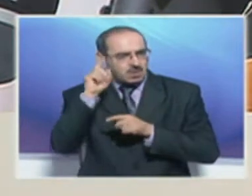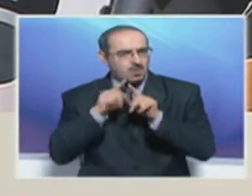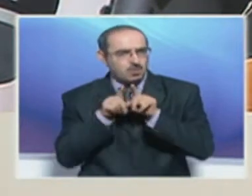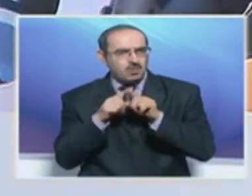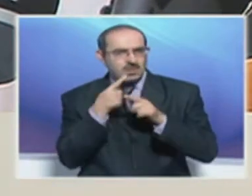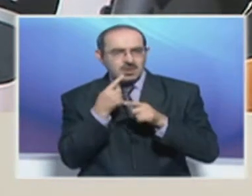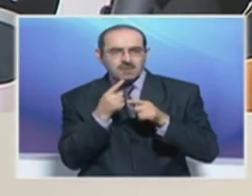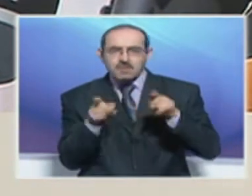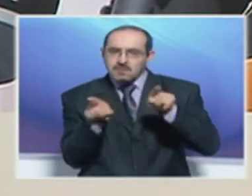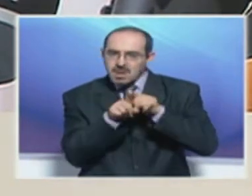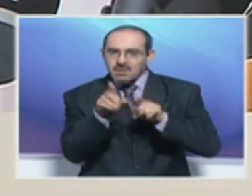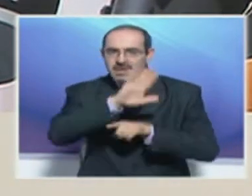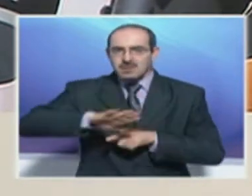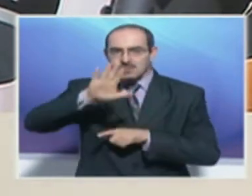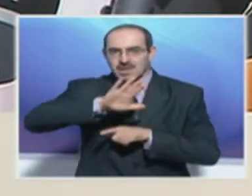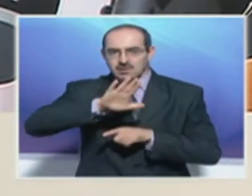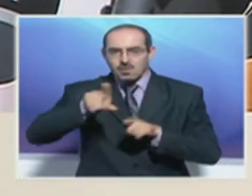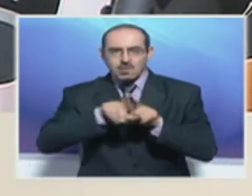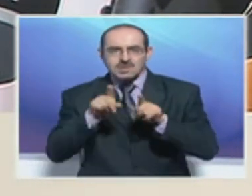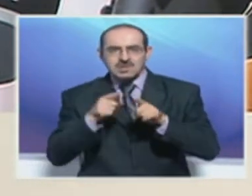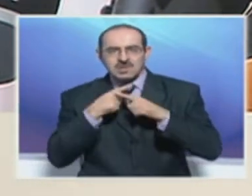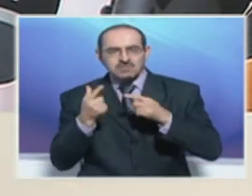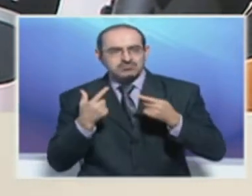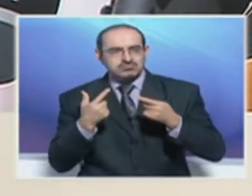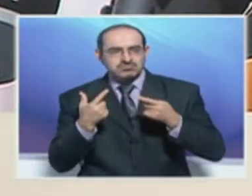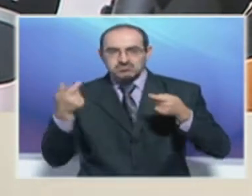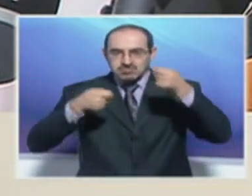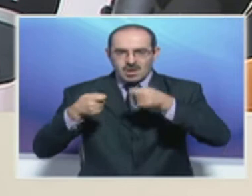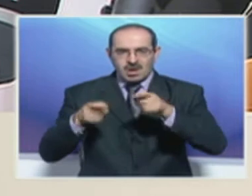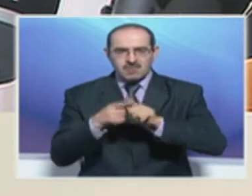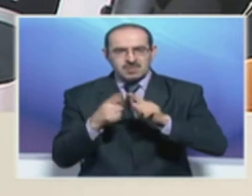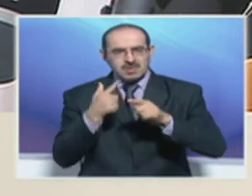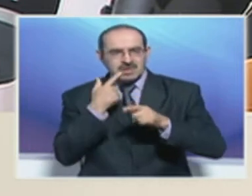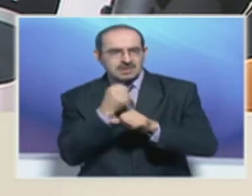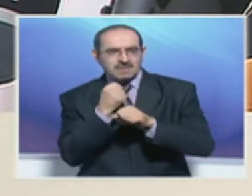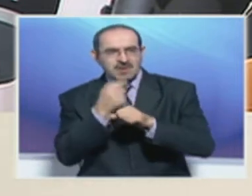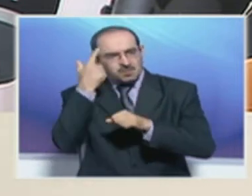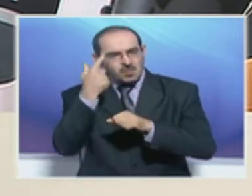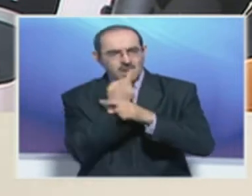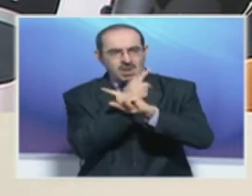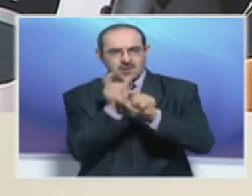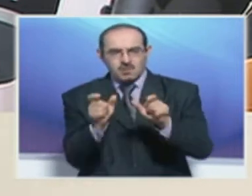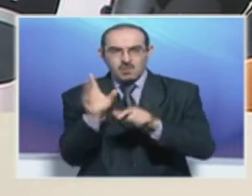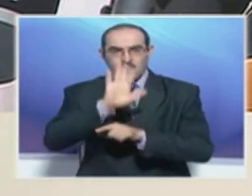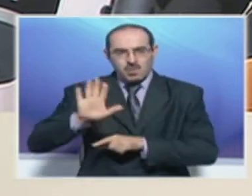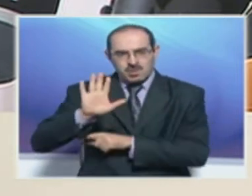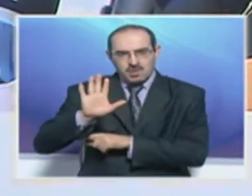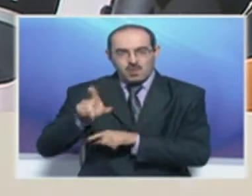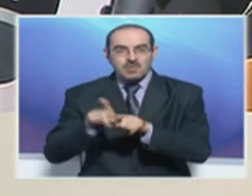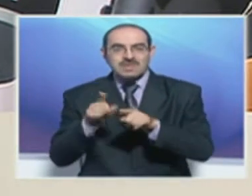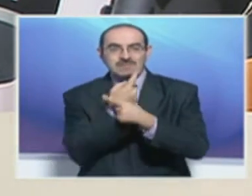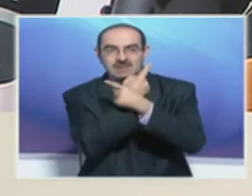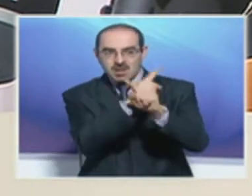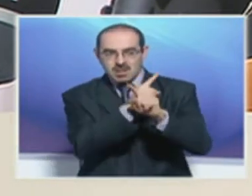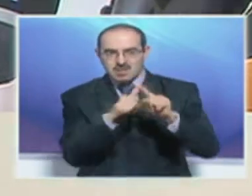appartenons au même espace et nous sommes confrontés au même défi. Donc par défi, il y a bien sûr les